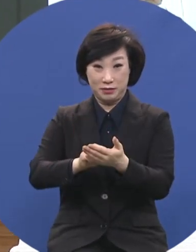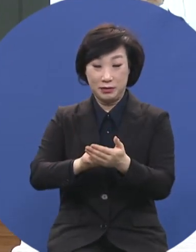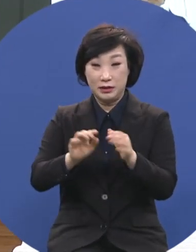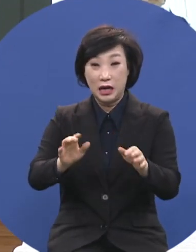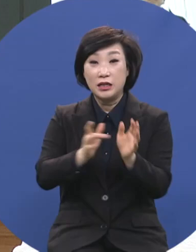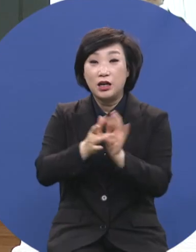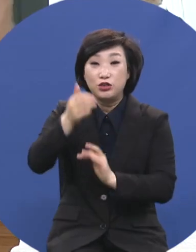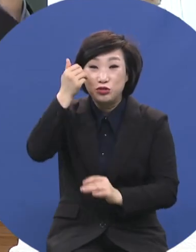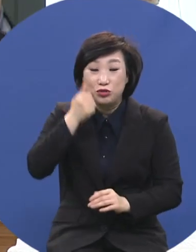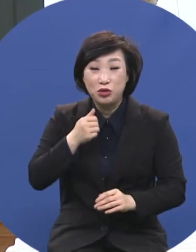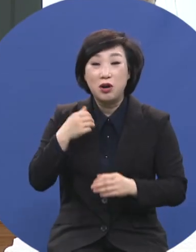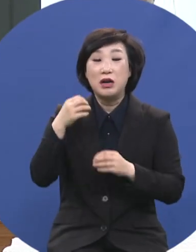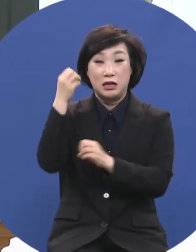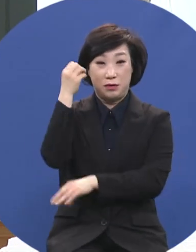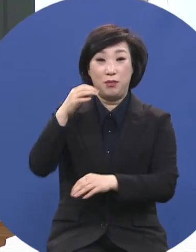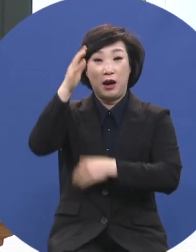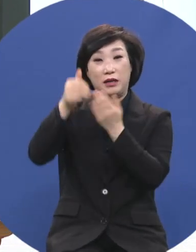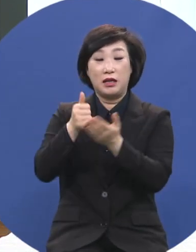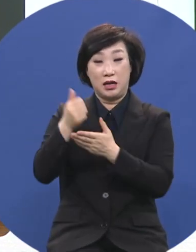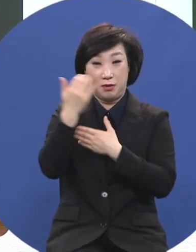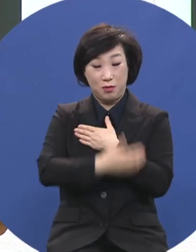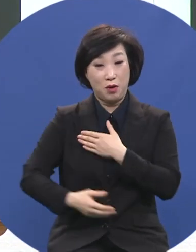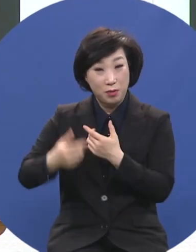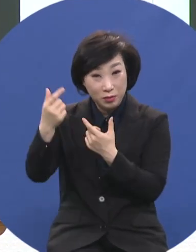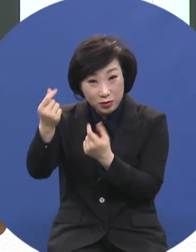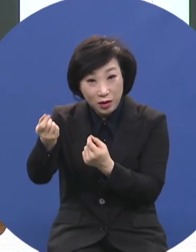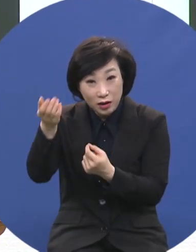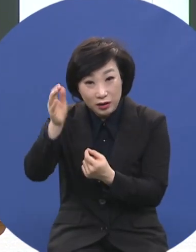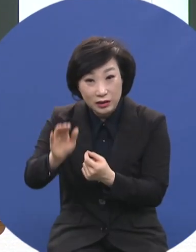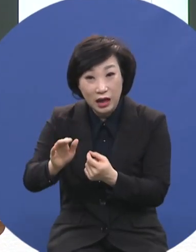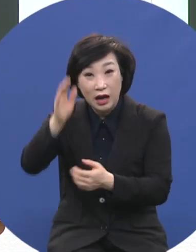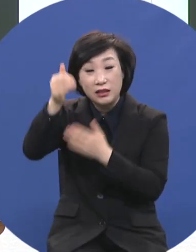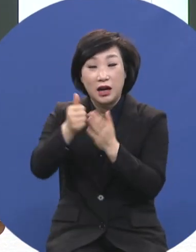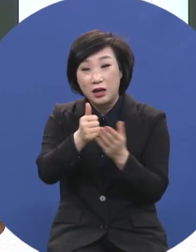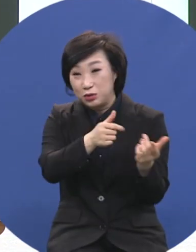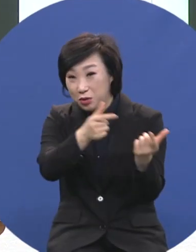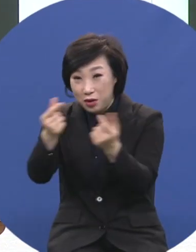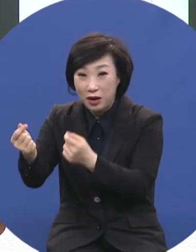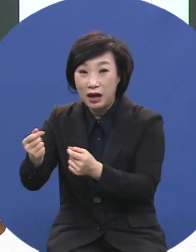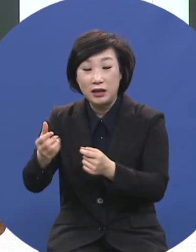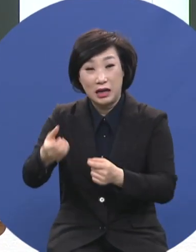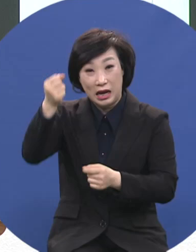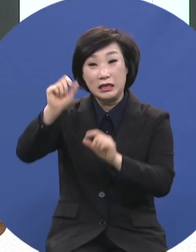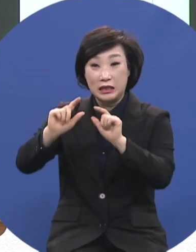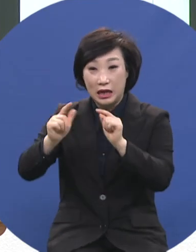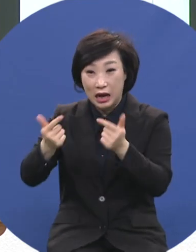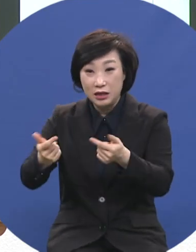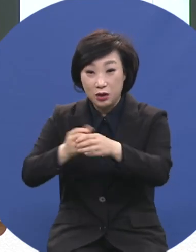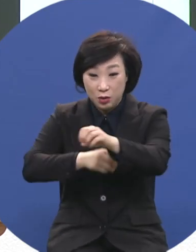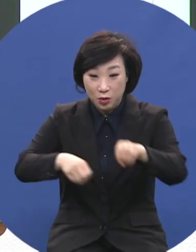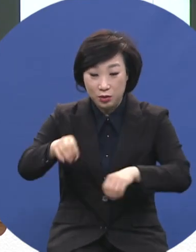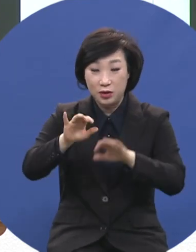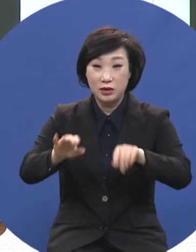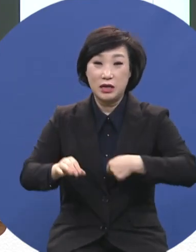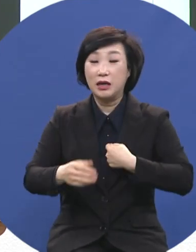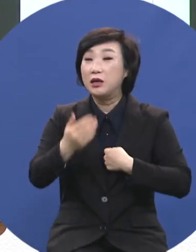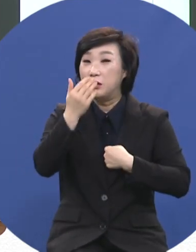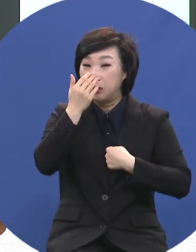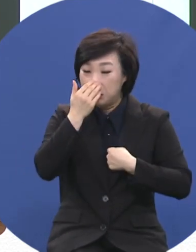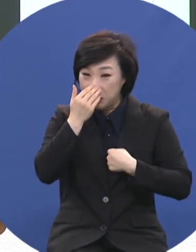마음이니 그는 근본 하나님의 본체시나 하나님과 동등됨을 취할 것으로